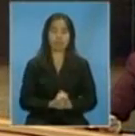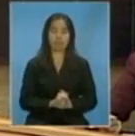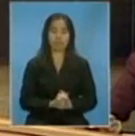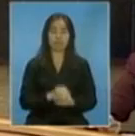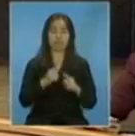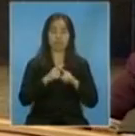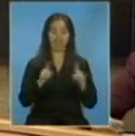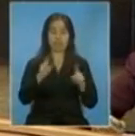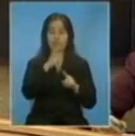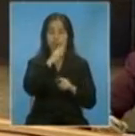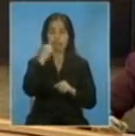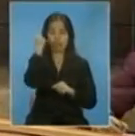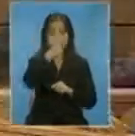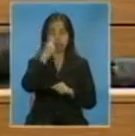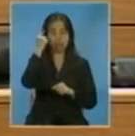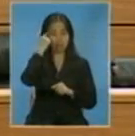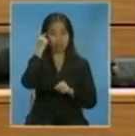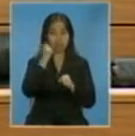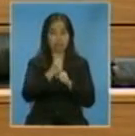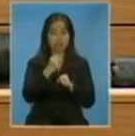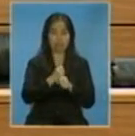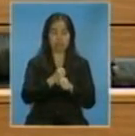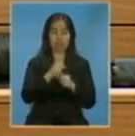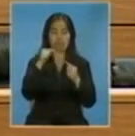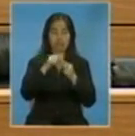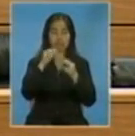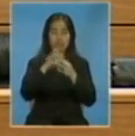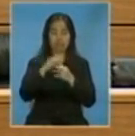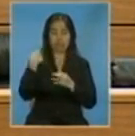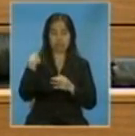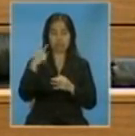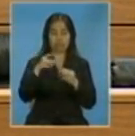แต่ถ้าใครก็ตามที่คิดโครงการนี้ขึ้นมาภายใต้ประโยชน์ตน